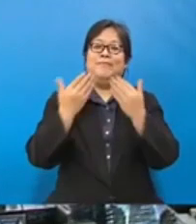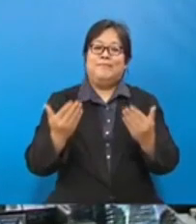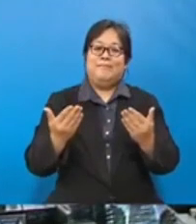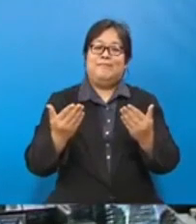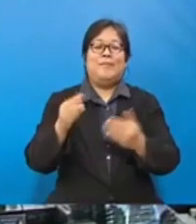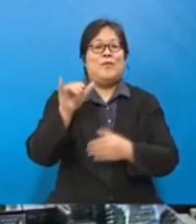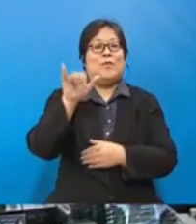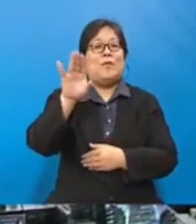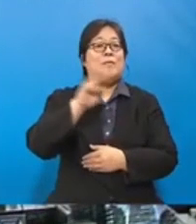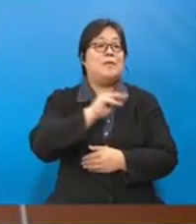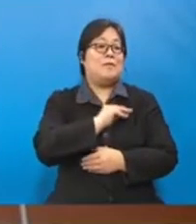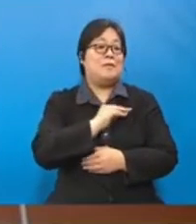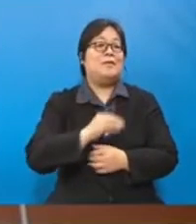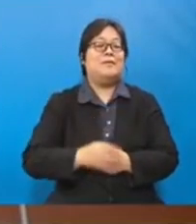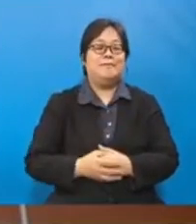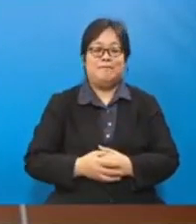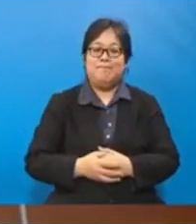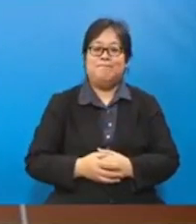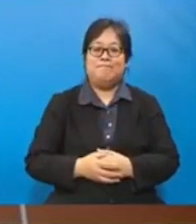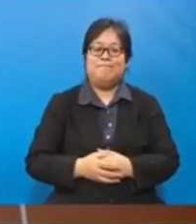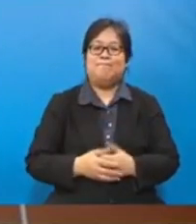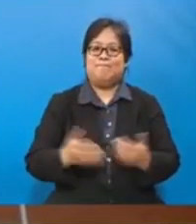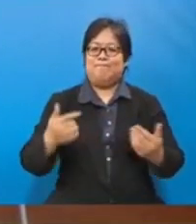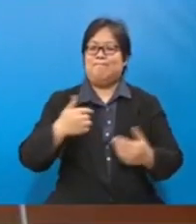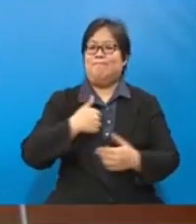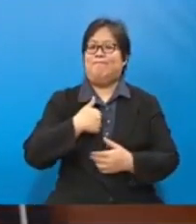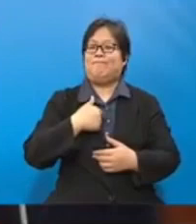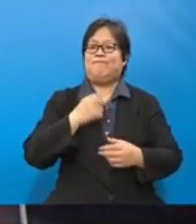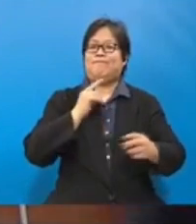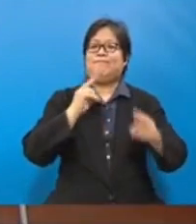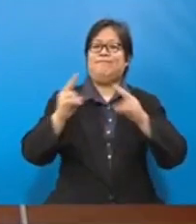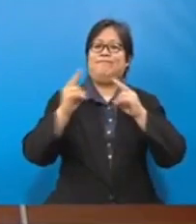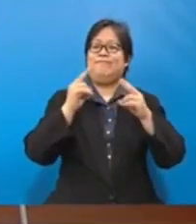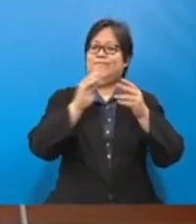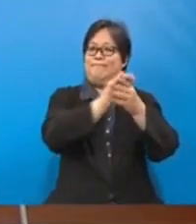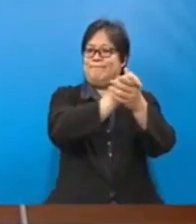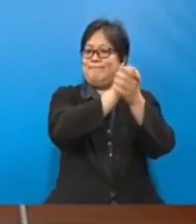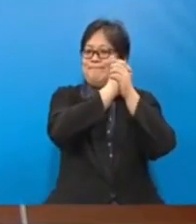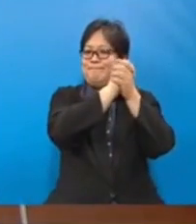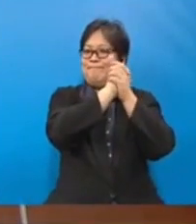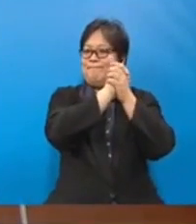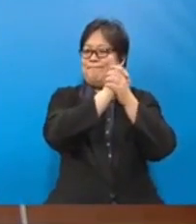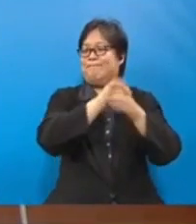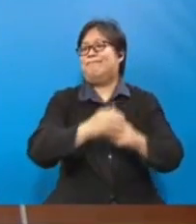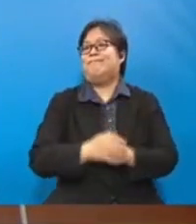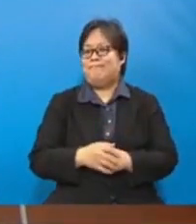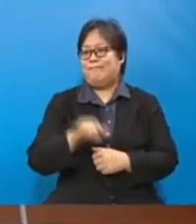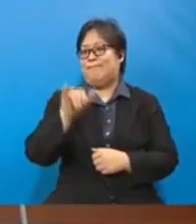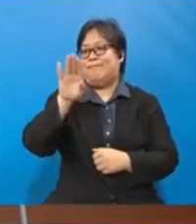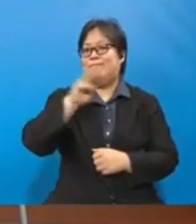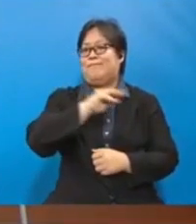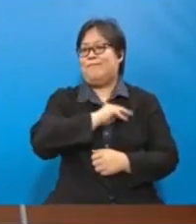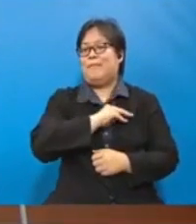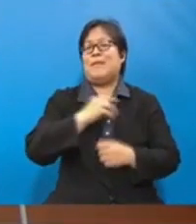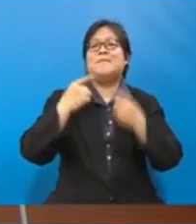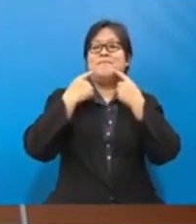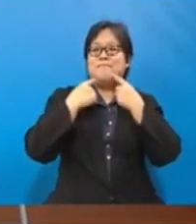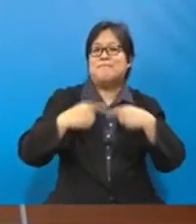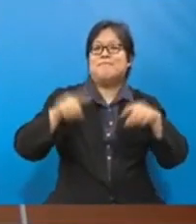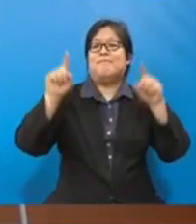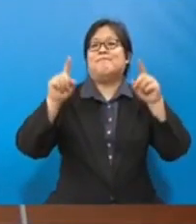bawah menteri saya mengucapkan tahniah kepada ya Muhammad menteri karena biaya